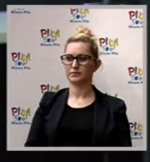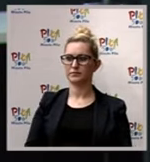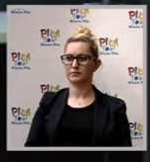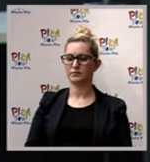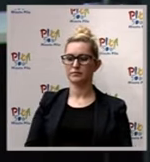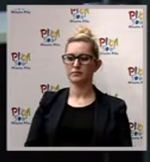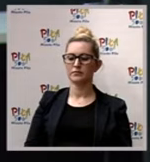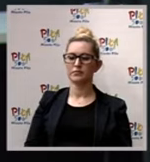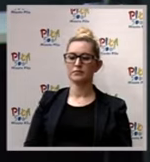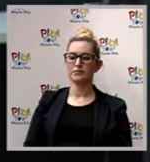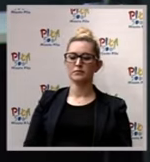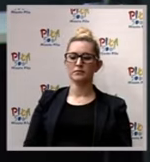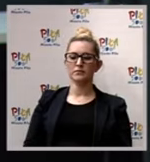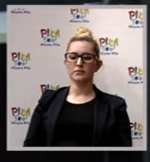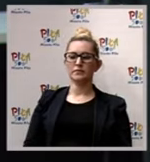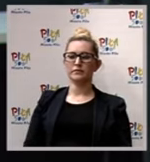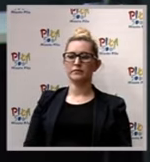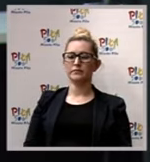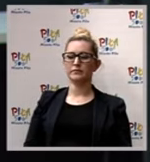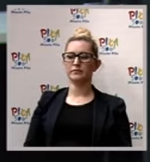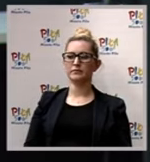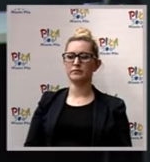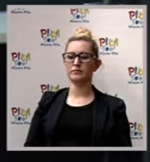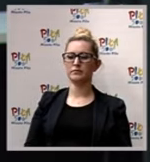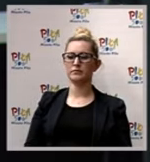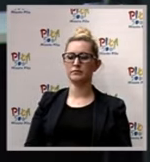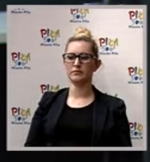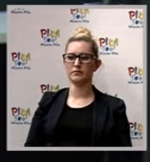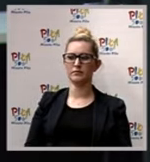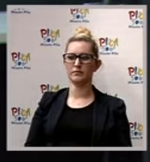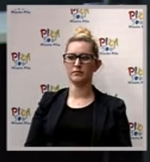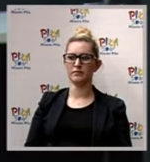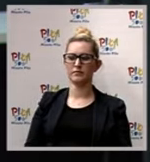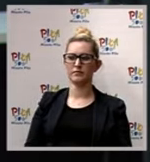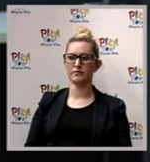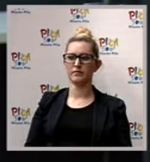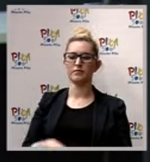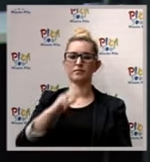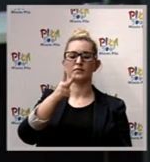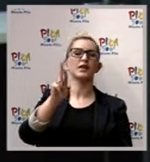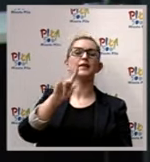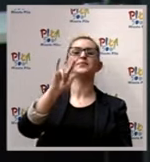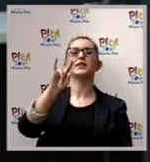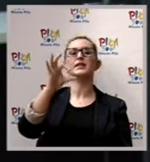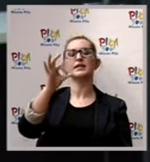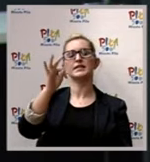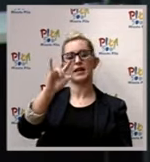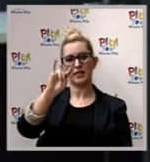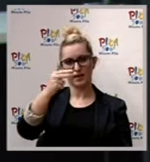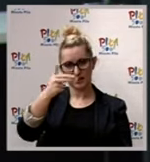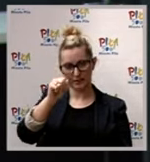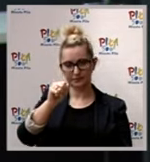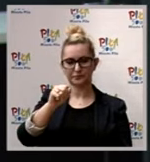ławnika do Sądu Rejonowego w Pile do orzekania w sprawach z zakresu prawa pracy. Krystyna Piotrowska. Komisja